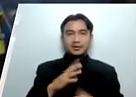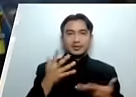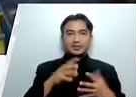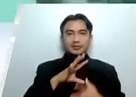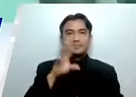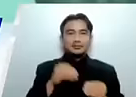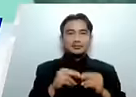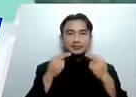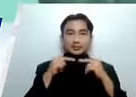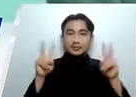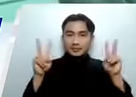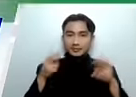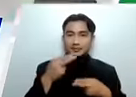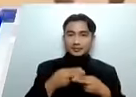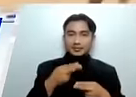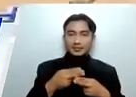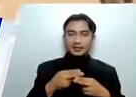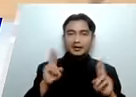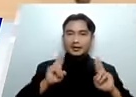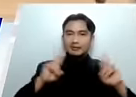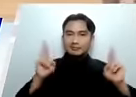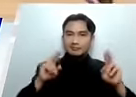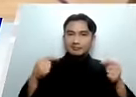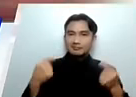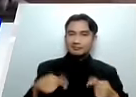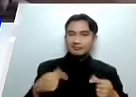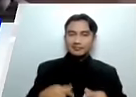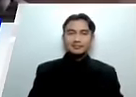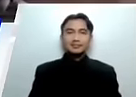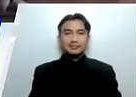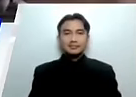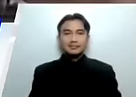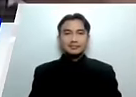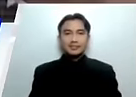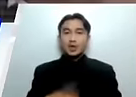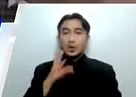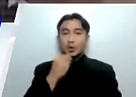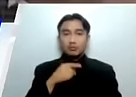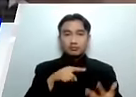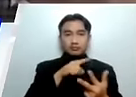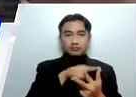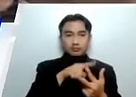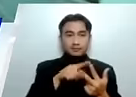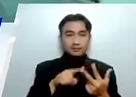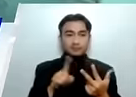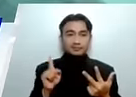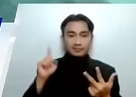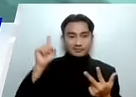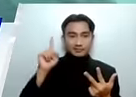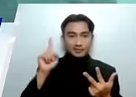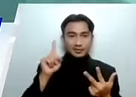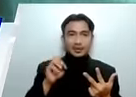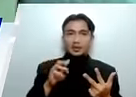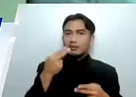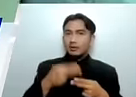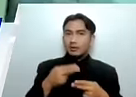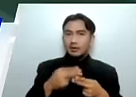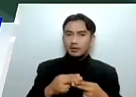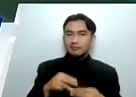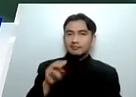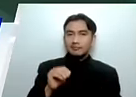On! My name is Martin Avier. Hosts nito sina NCAA main anchor at 24 oras host na si Martin